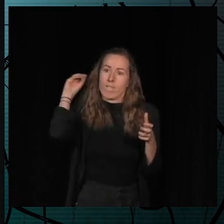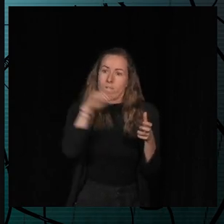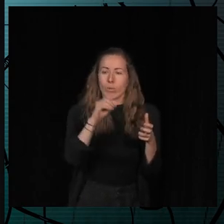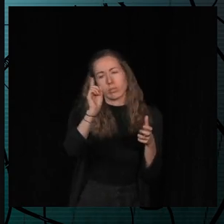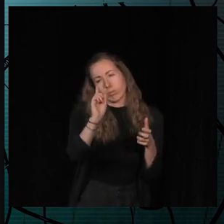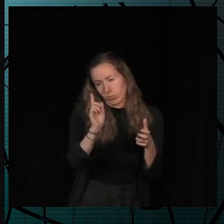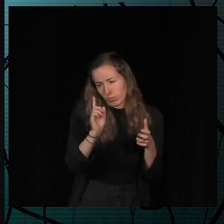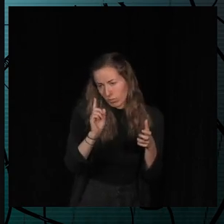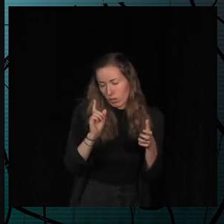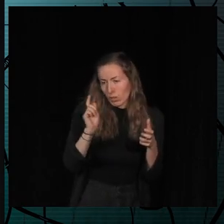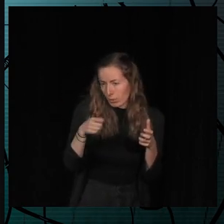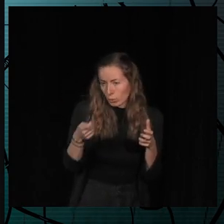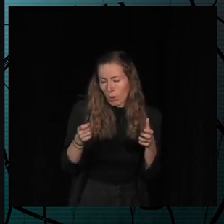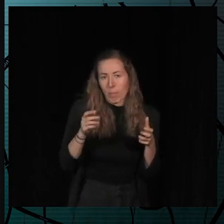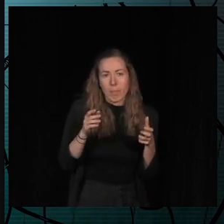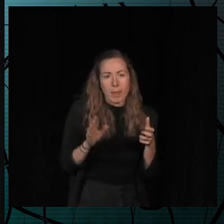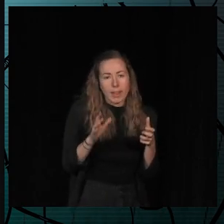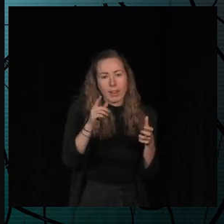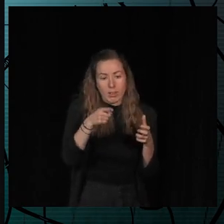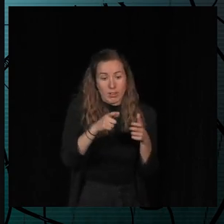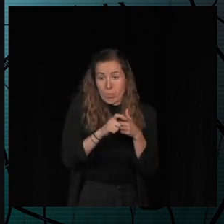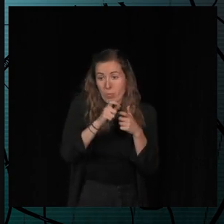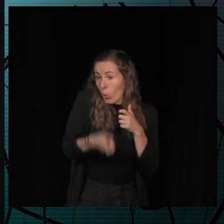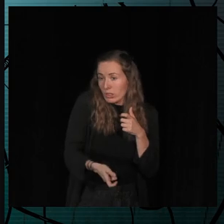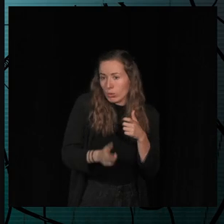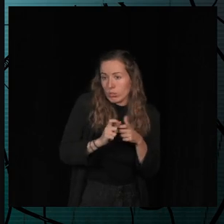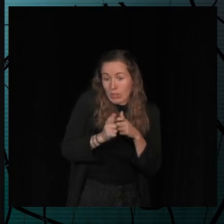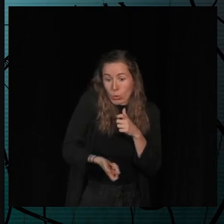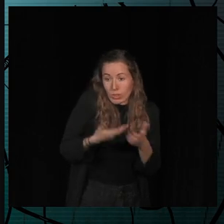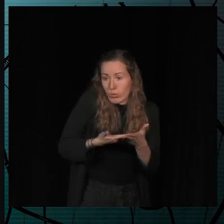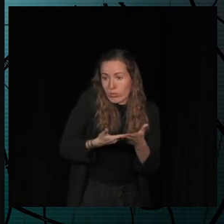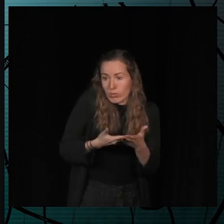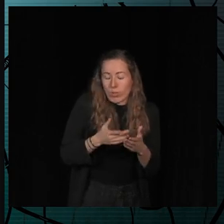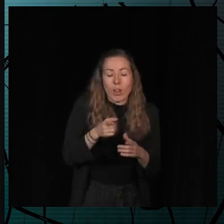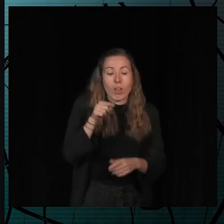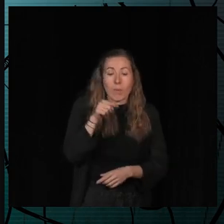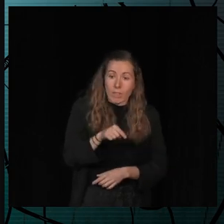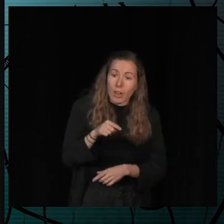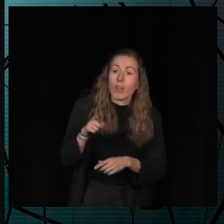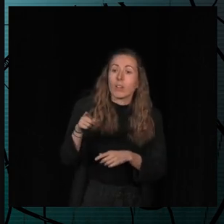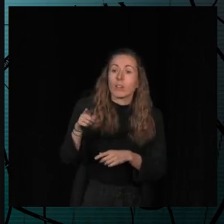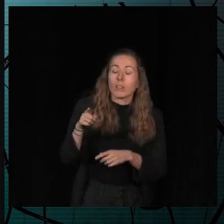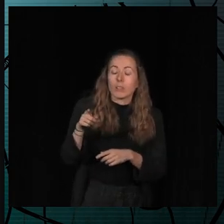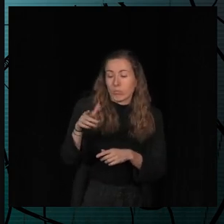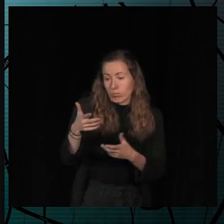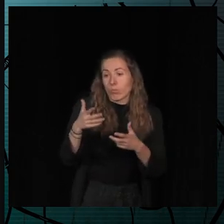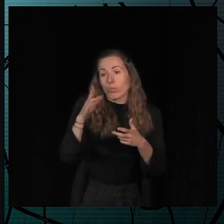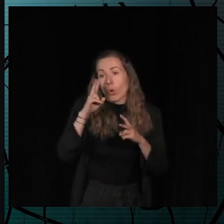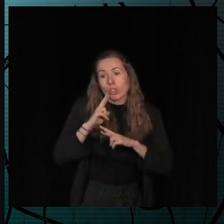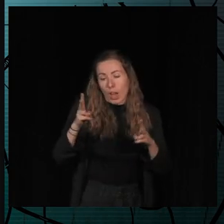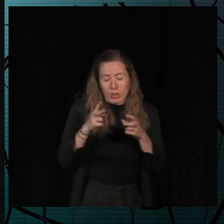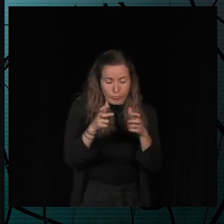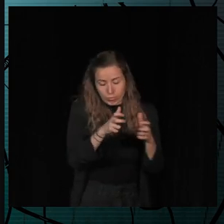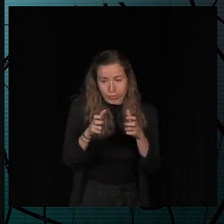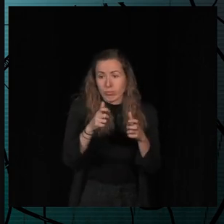évident il est la conséquence mais le jeu vidéo en lui-même puisqu'il joue en général en grande partie